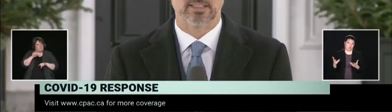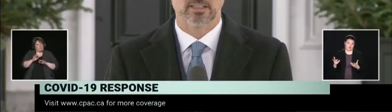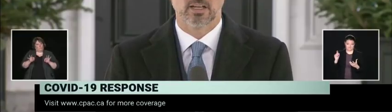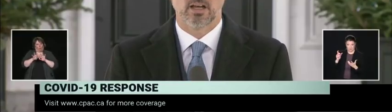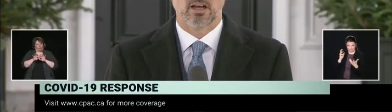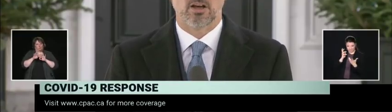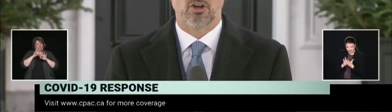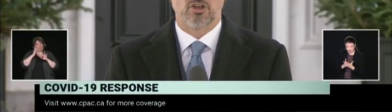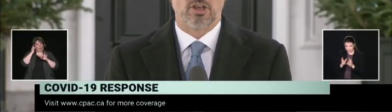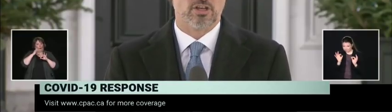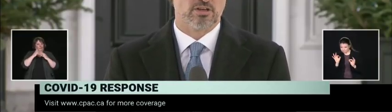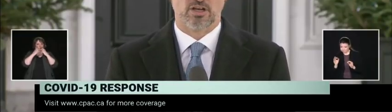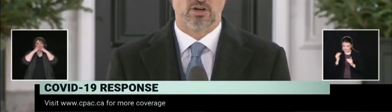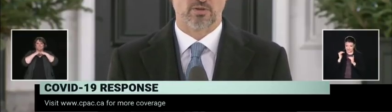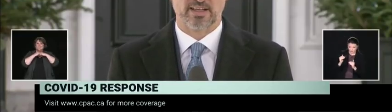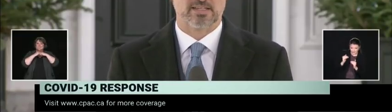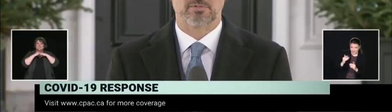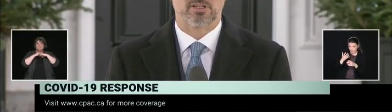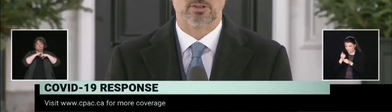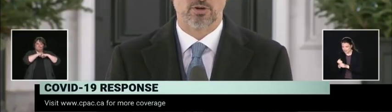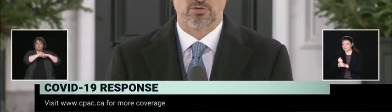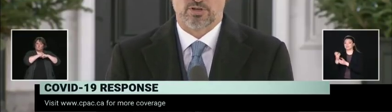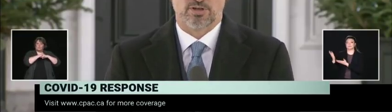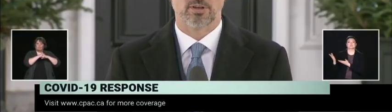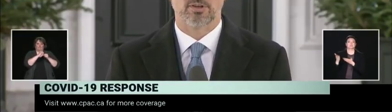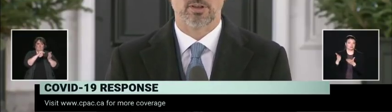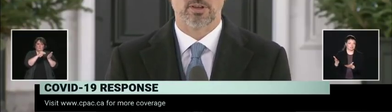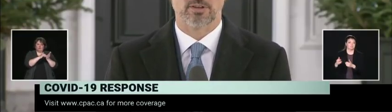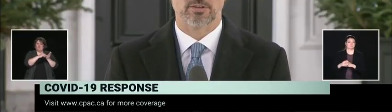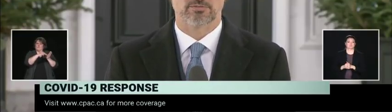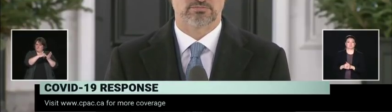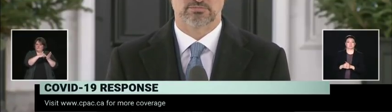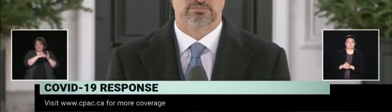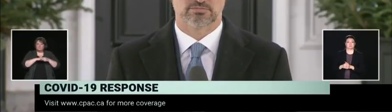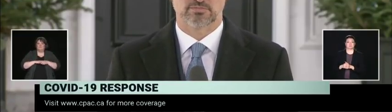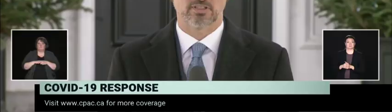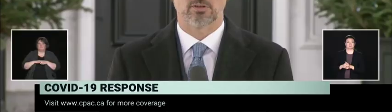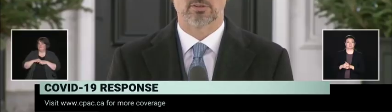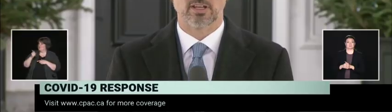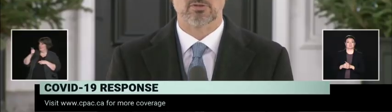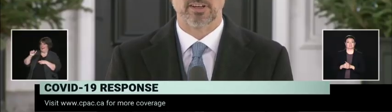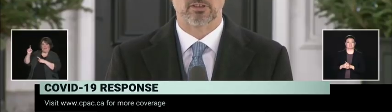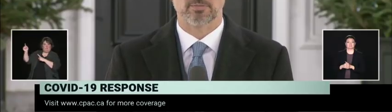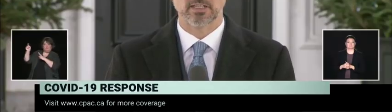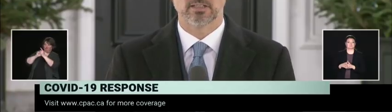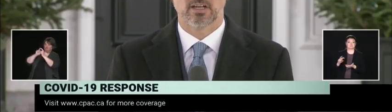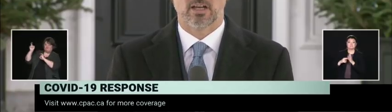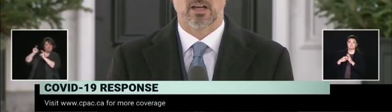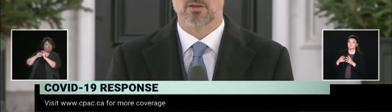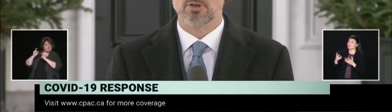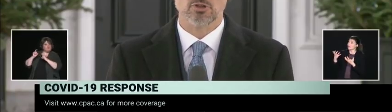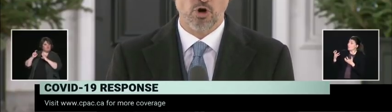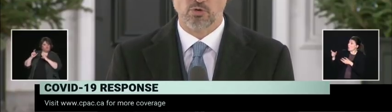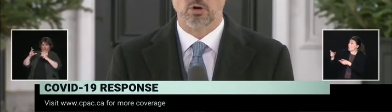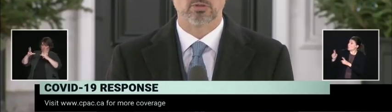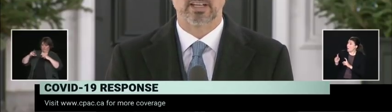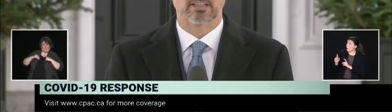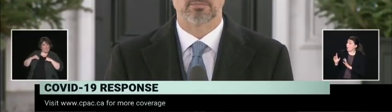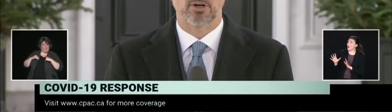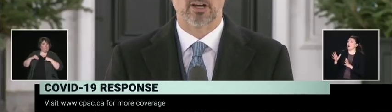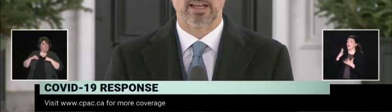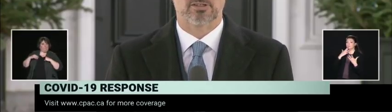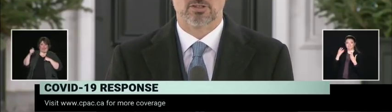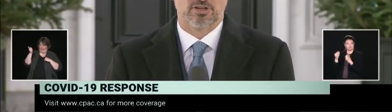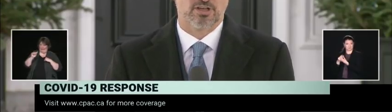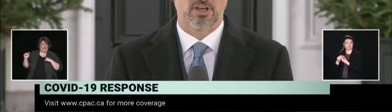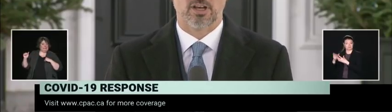de la santé. Et on accepte ces dons très ouvertement, mais non, on ne s'attend